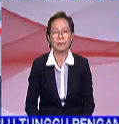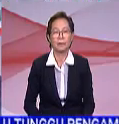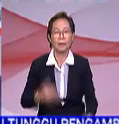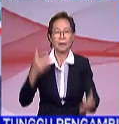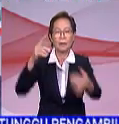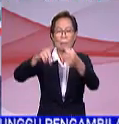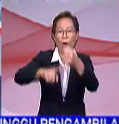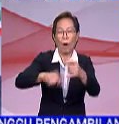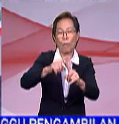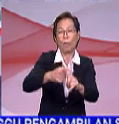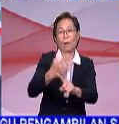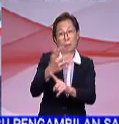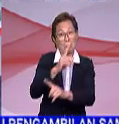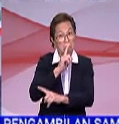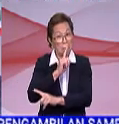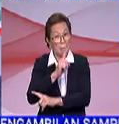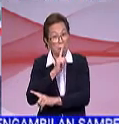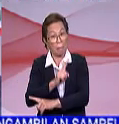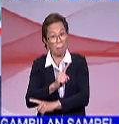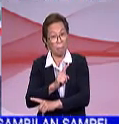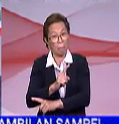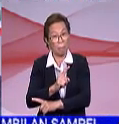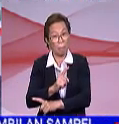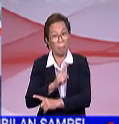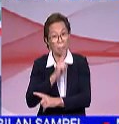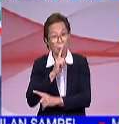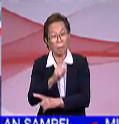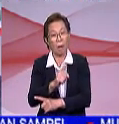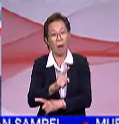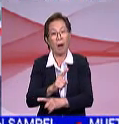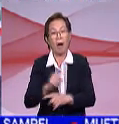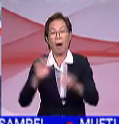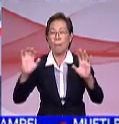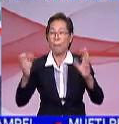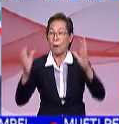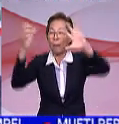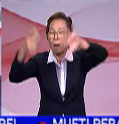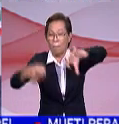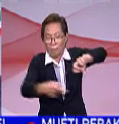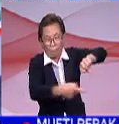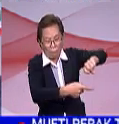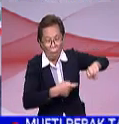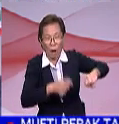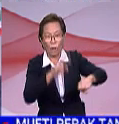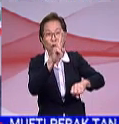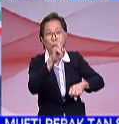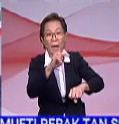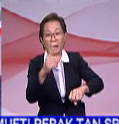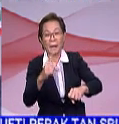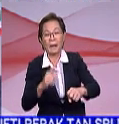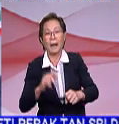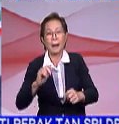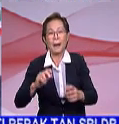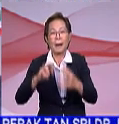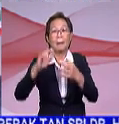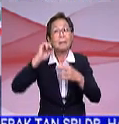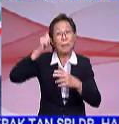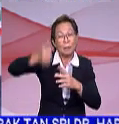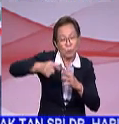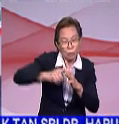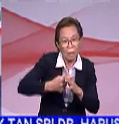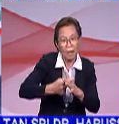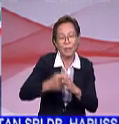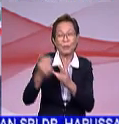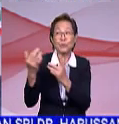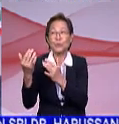Tiba penghujung Mei, pastinya pemahkotaan Unduk Ngadau Keamatan UNK yang dijadual berlangsung esok dinanti-nantikan